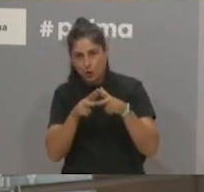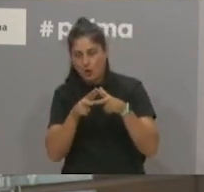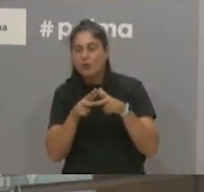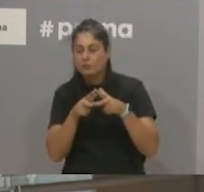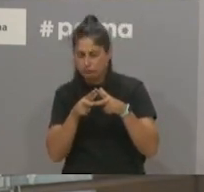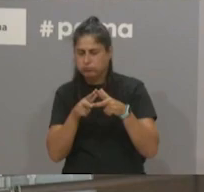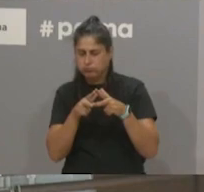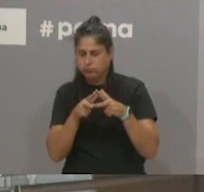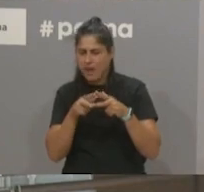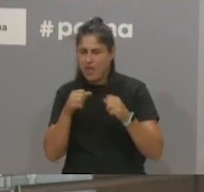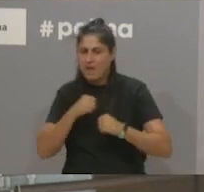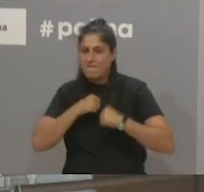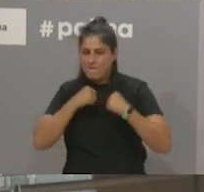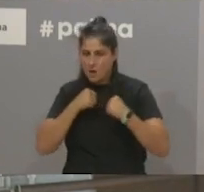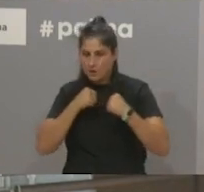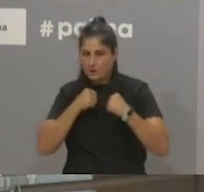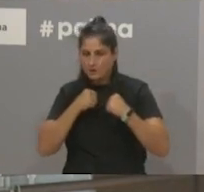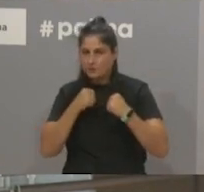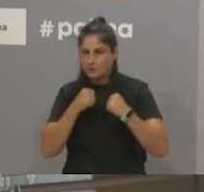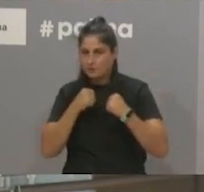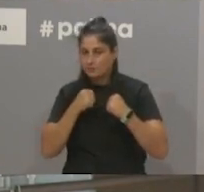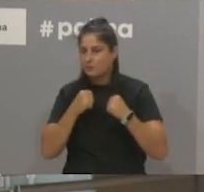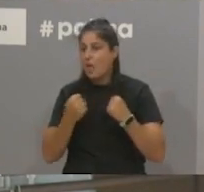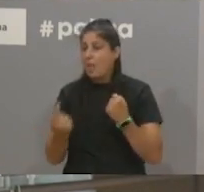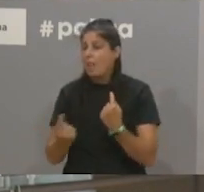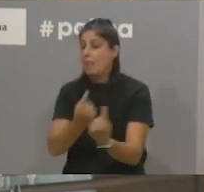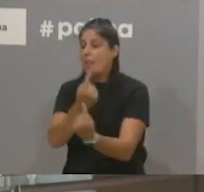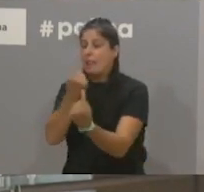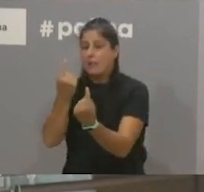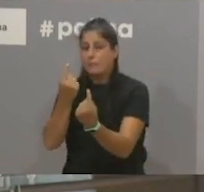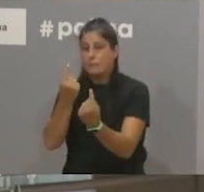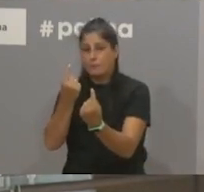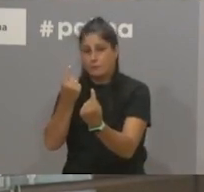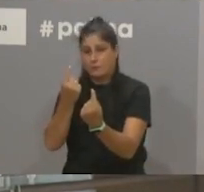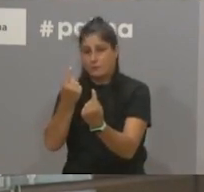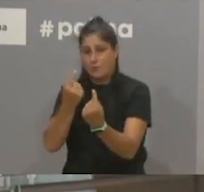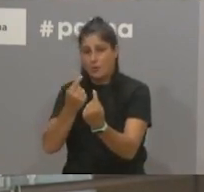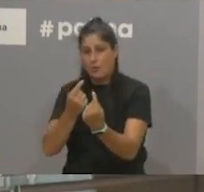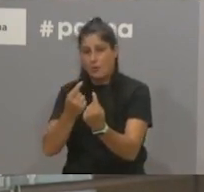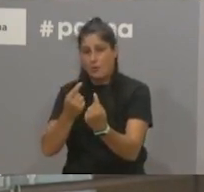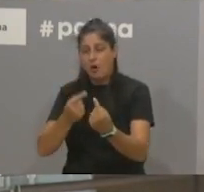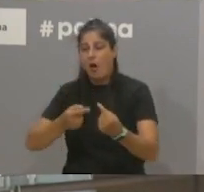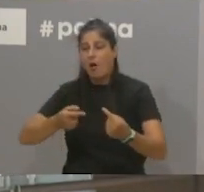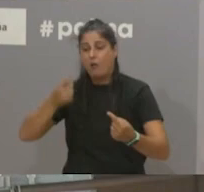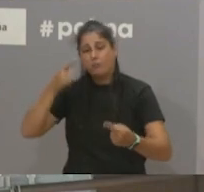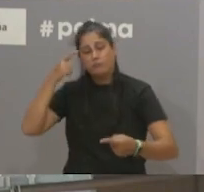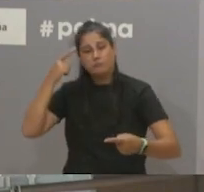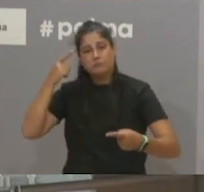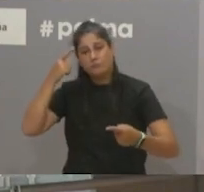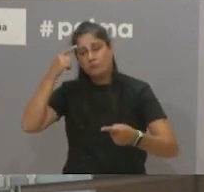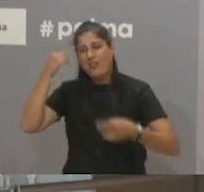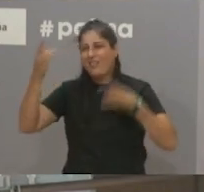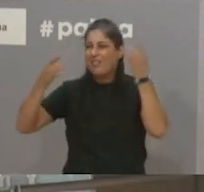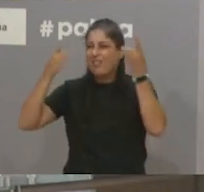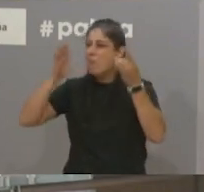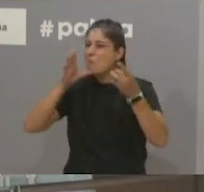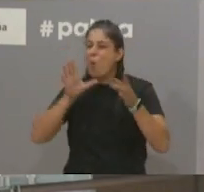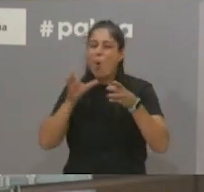ample. No pot quedar a mercè de canvis conjunturals en la correlació de forces